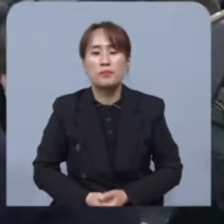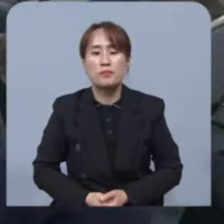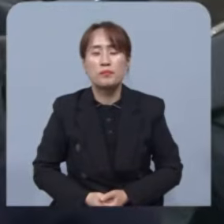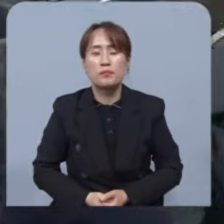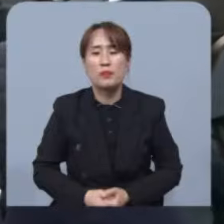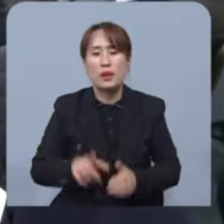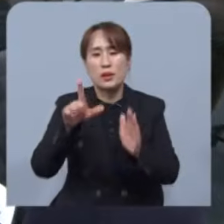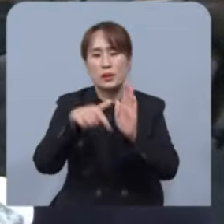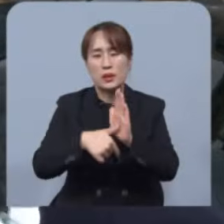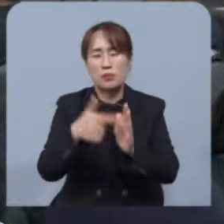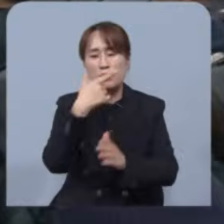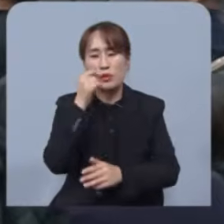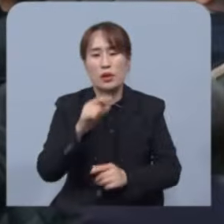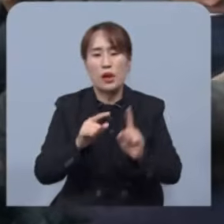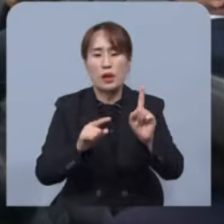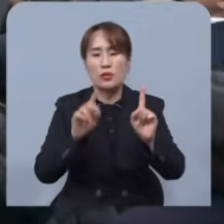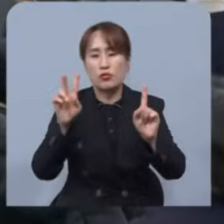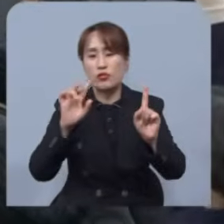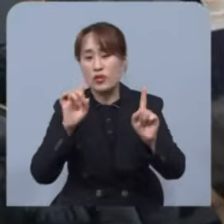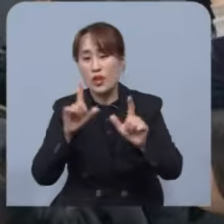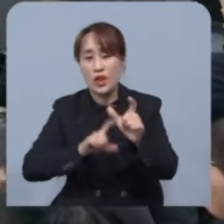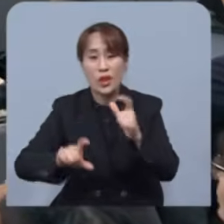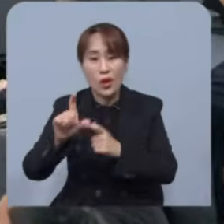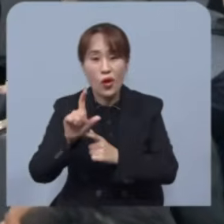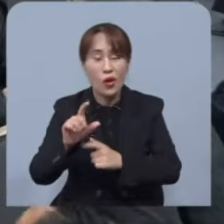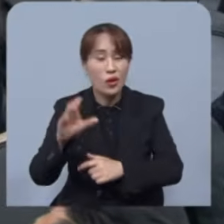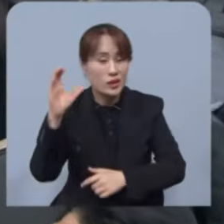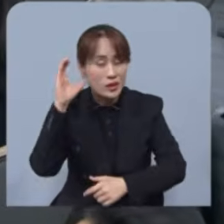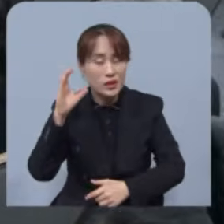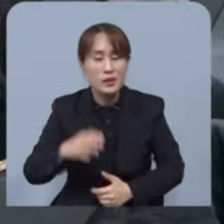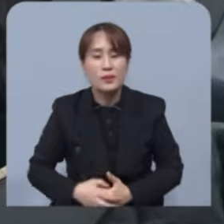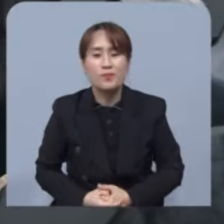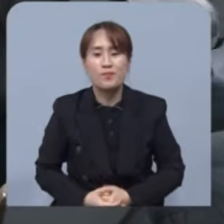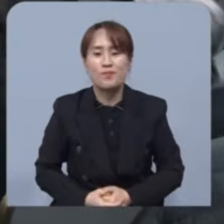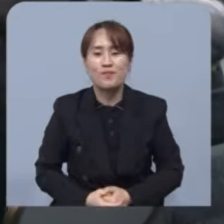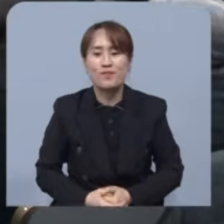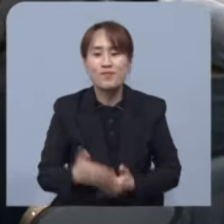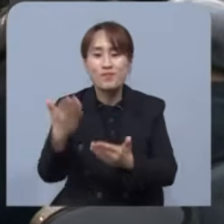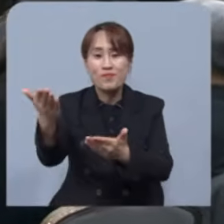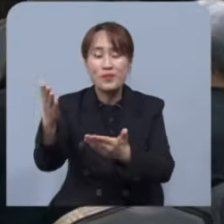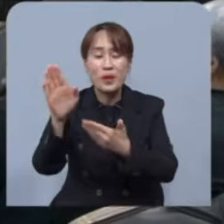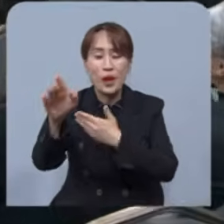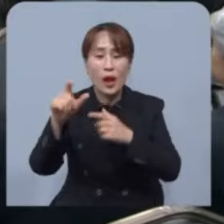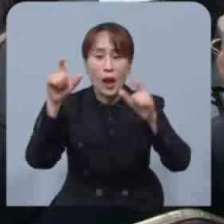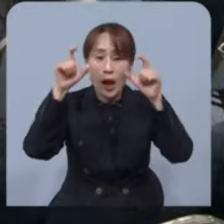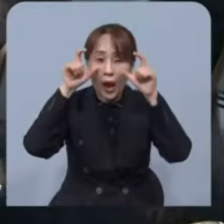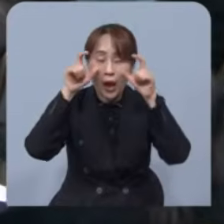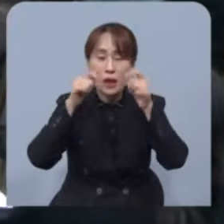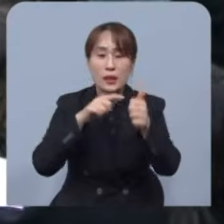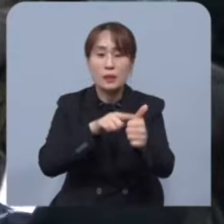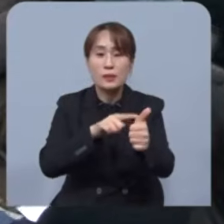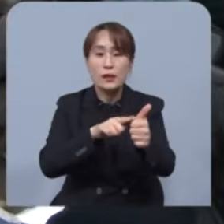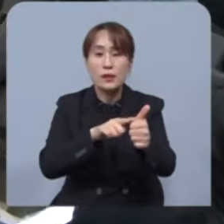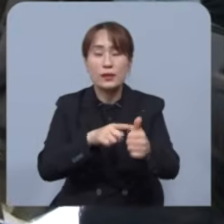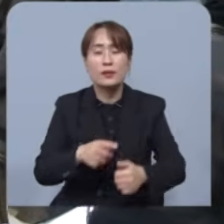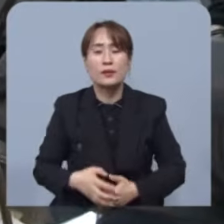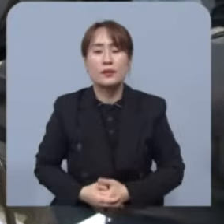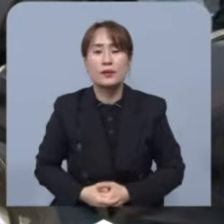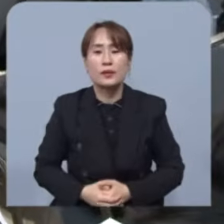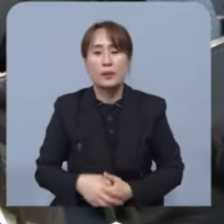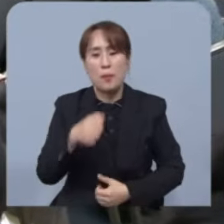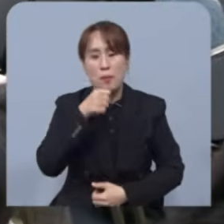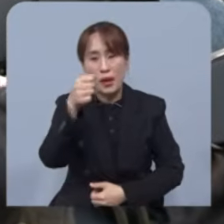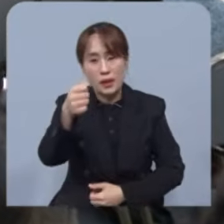예, 시간 관계상 한두 분 정도만 더 듣도록 하겠습니다. 저기 뒤에 안경 쓰신 남성분께